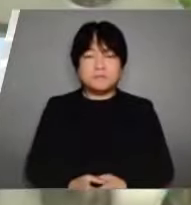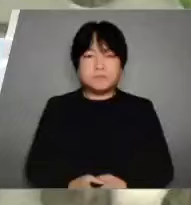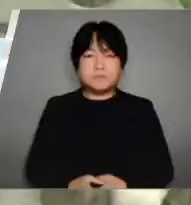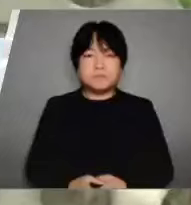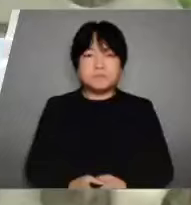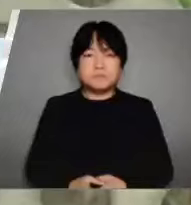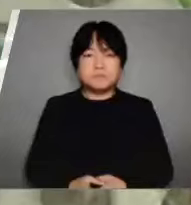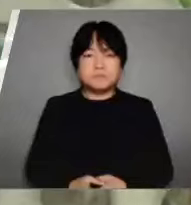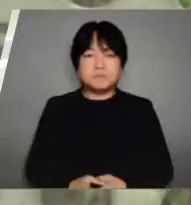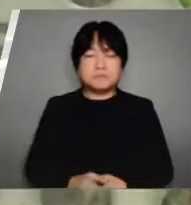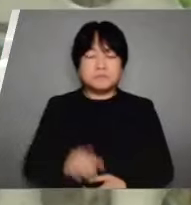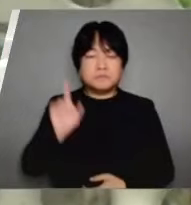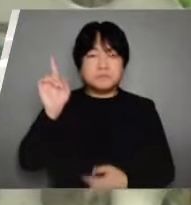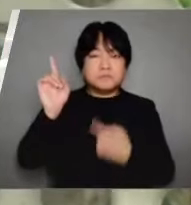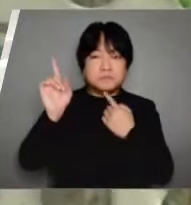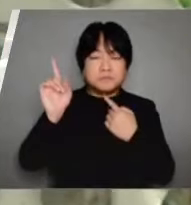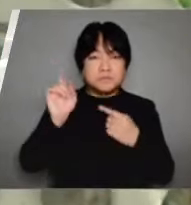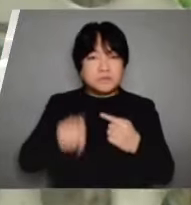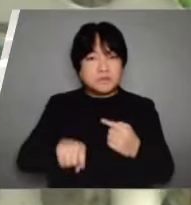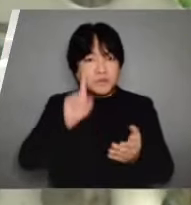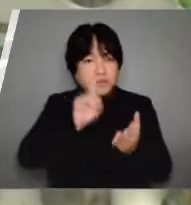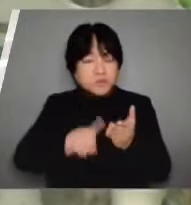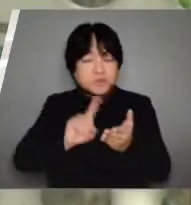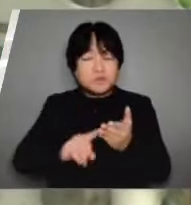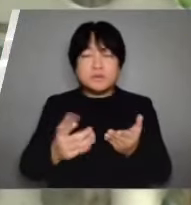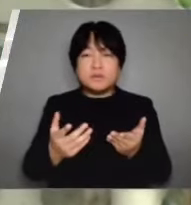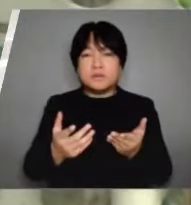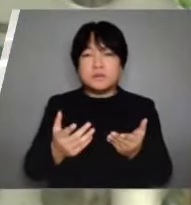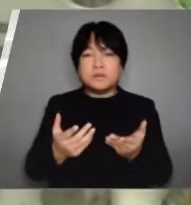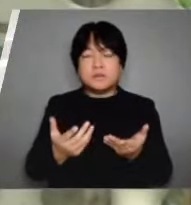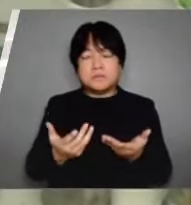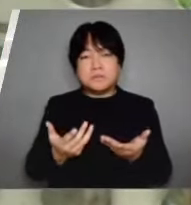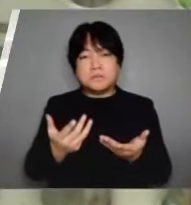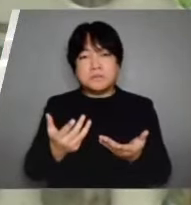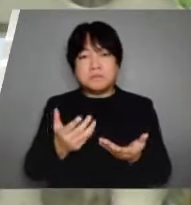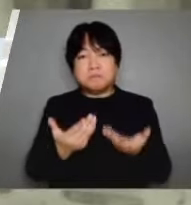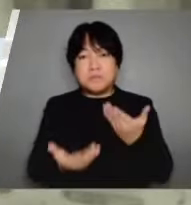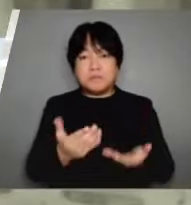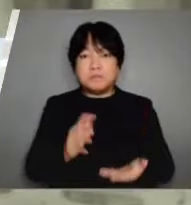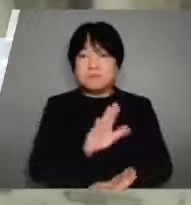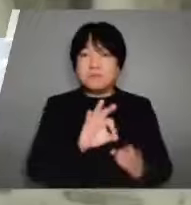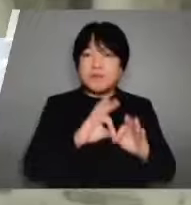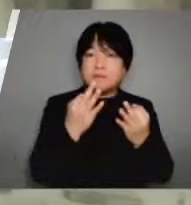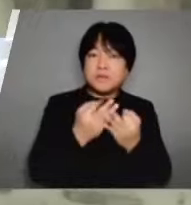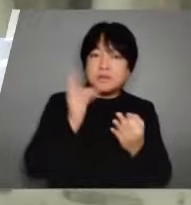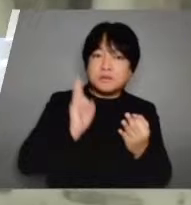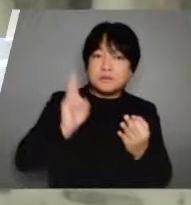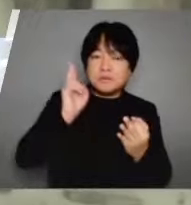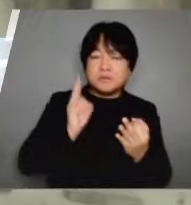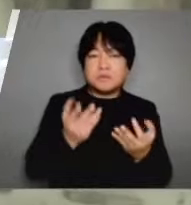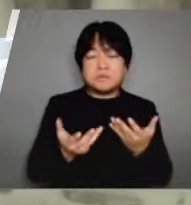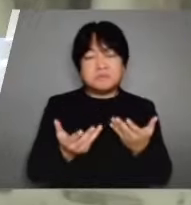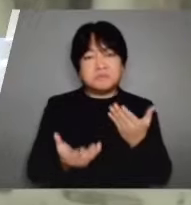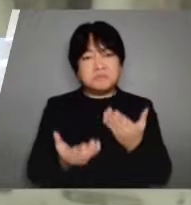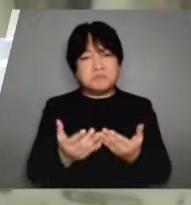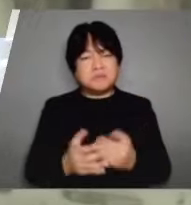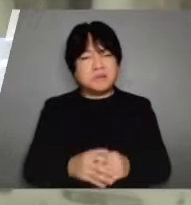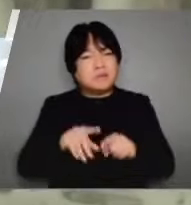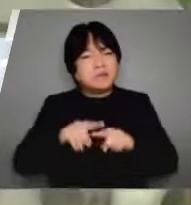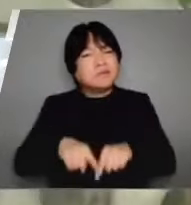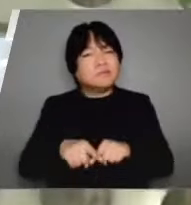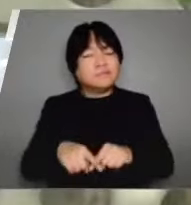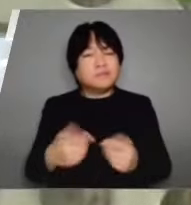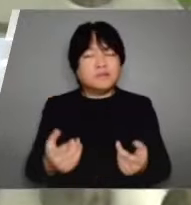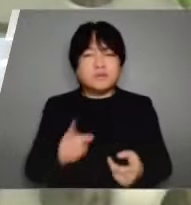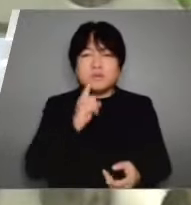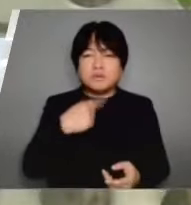nila yung family kasama? So malamang considered yung family history ng patient, no? Case to case basis kasi marami rin naman akong kilala nagbe-vape.